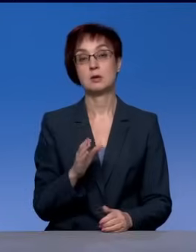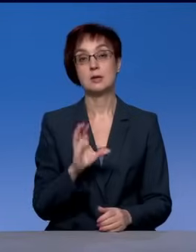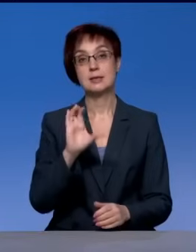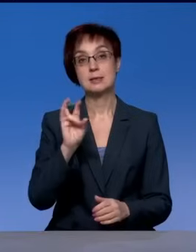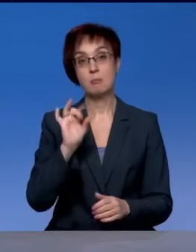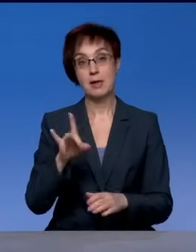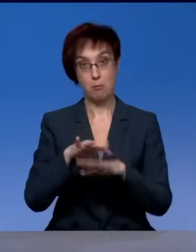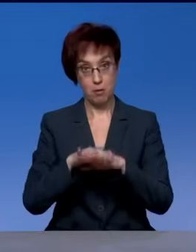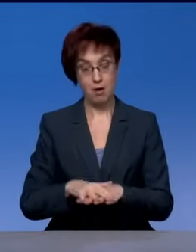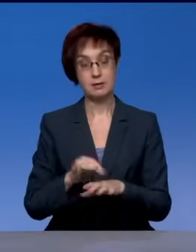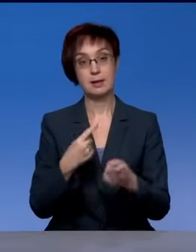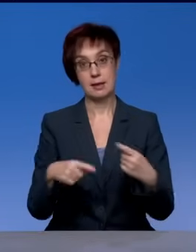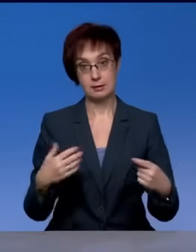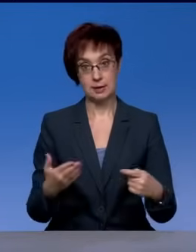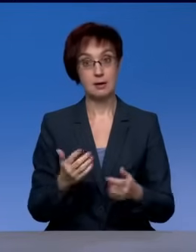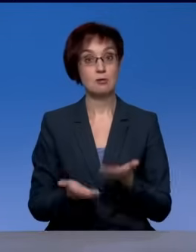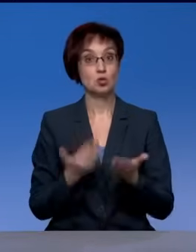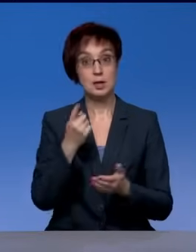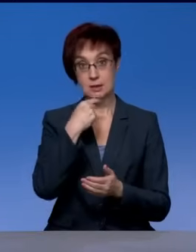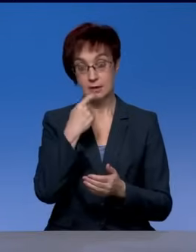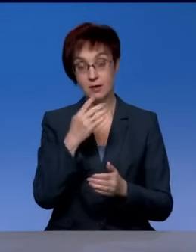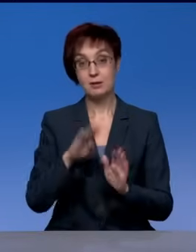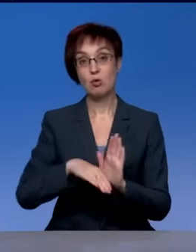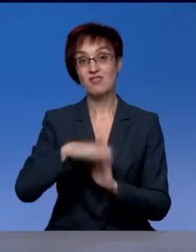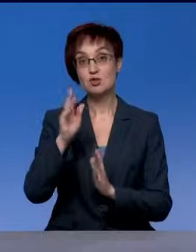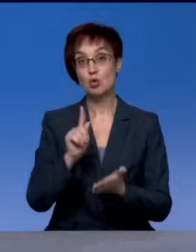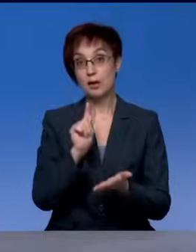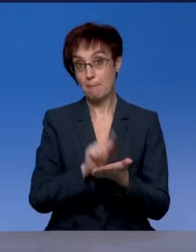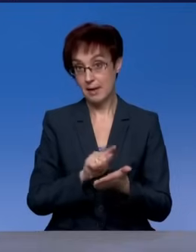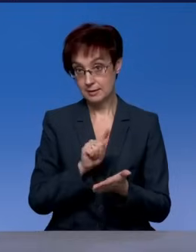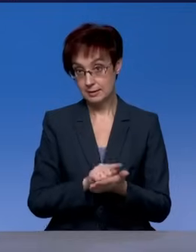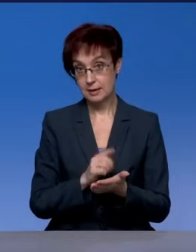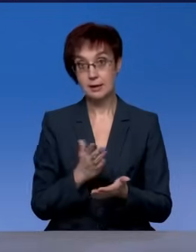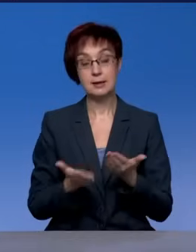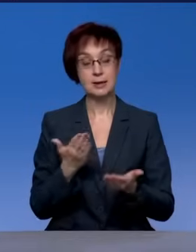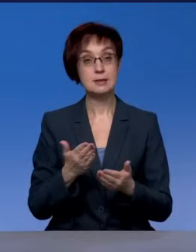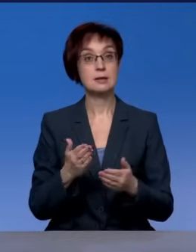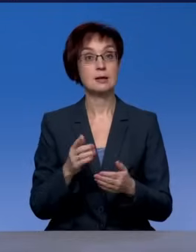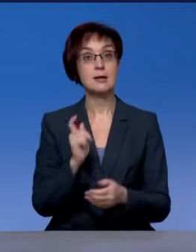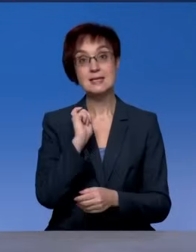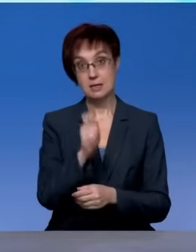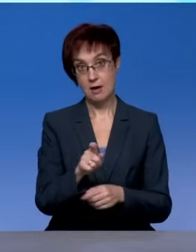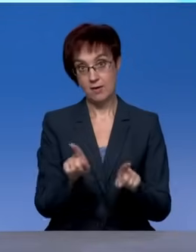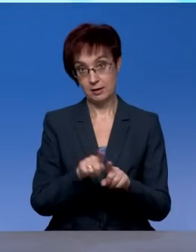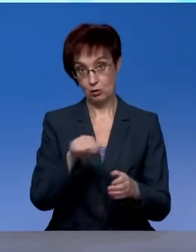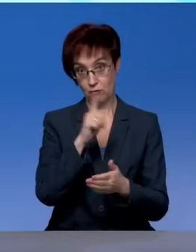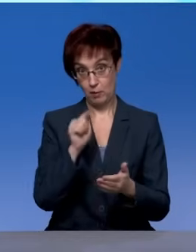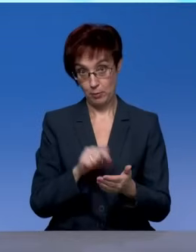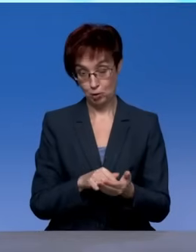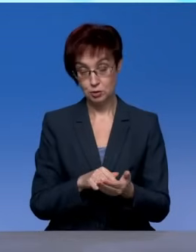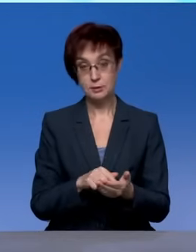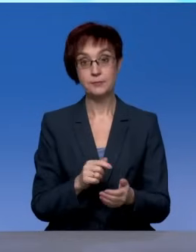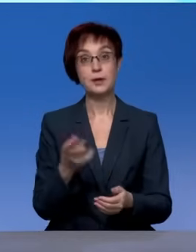высокие пенсии, то, конечно же, здесь, если уж действительно задавать этот вопрос и желать получить на него ответ, то